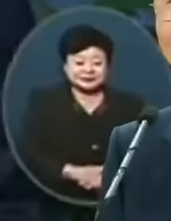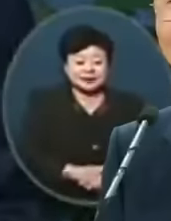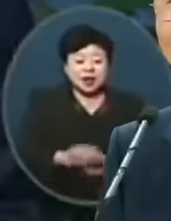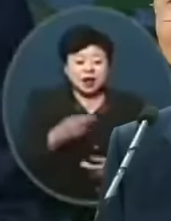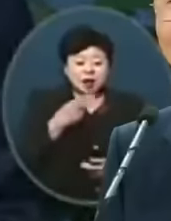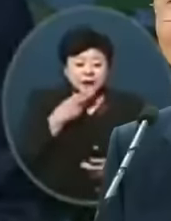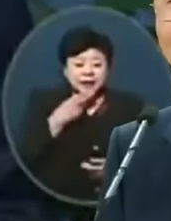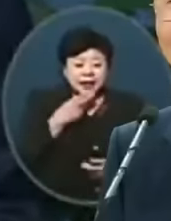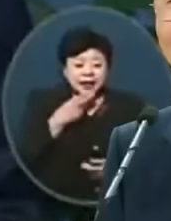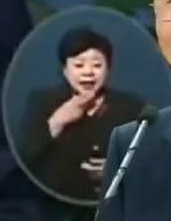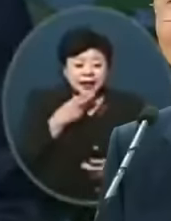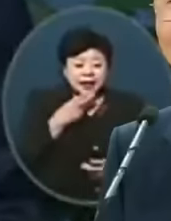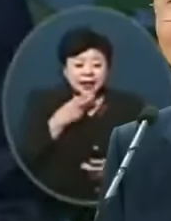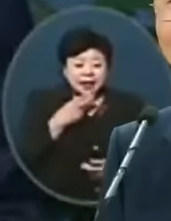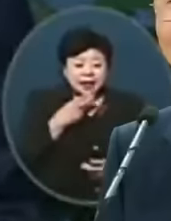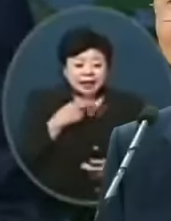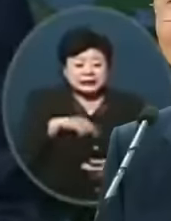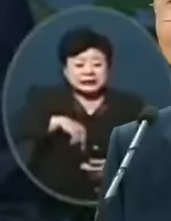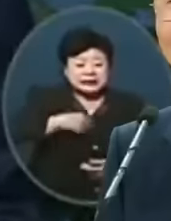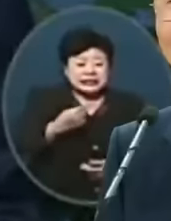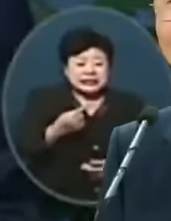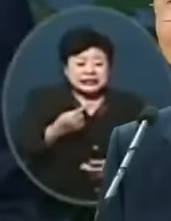없는 자라고 스스로